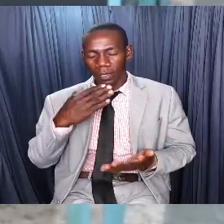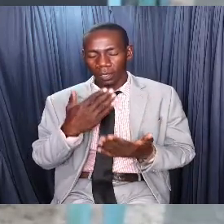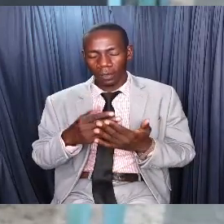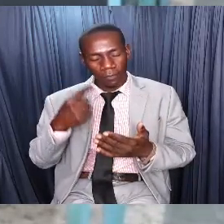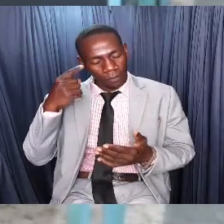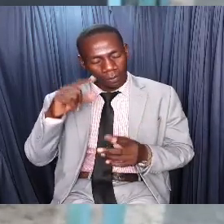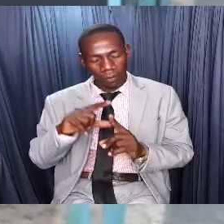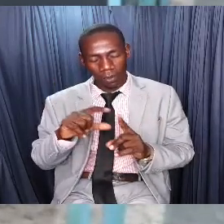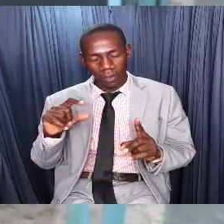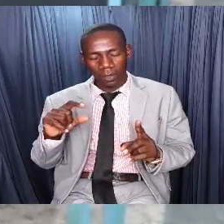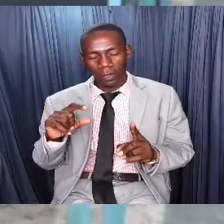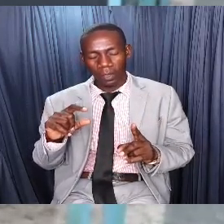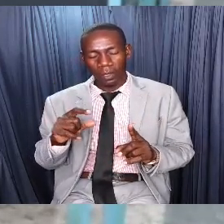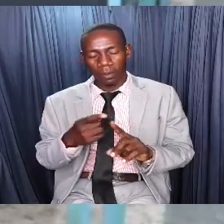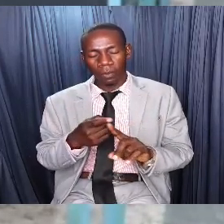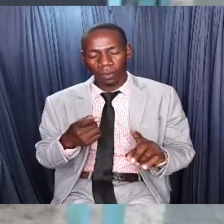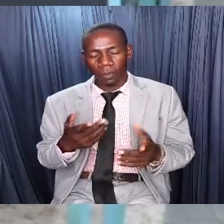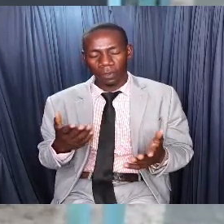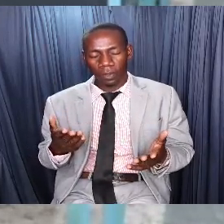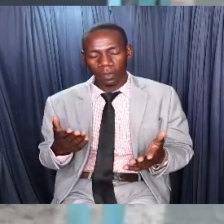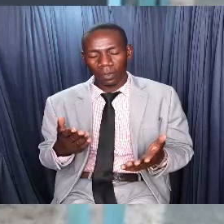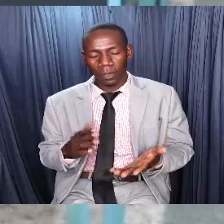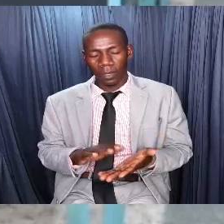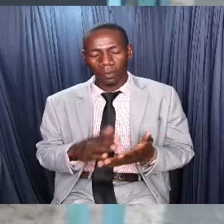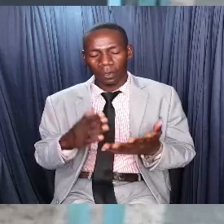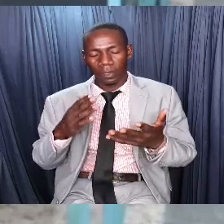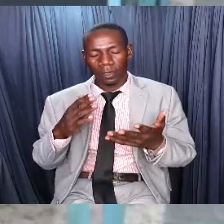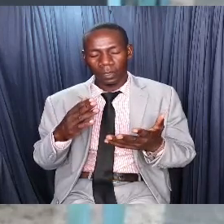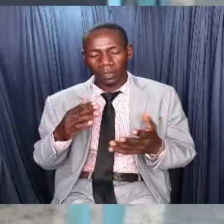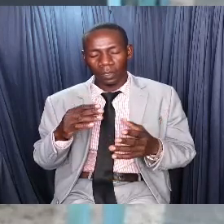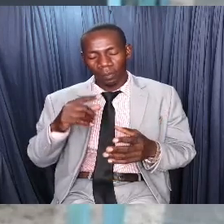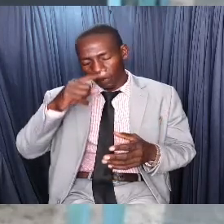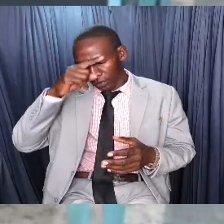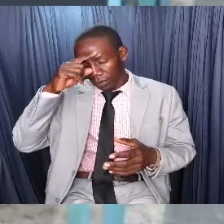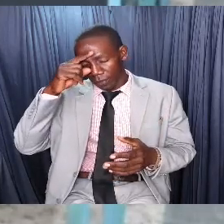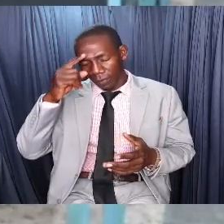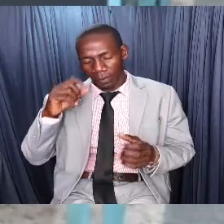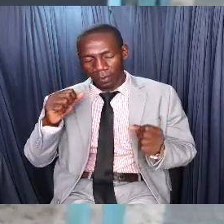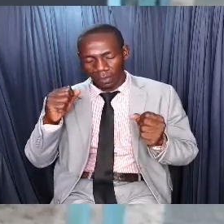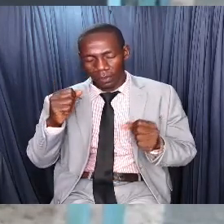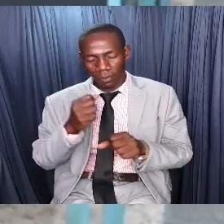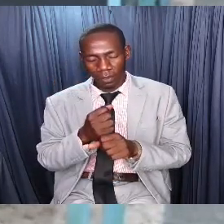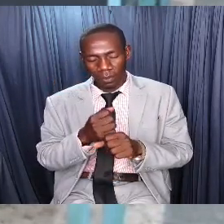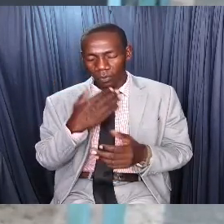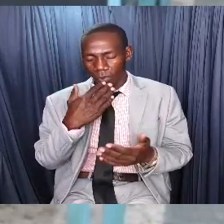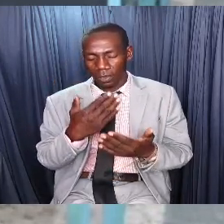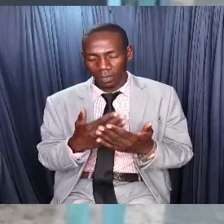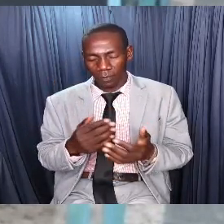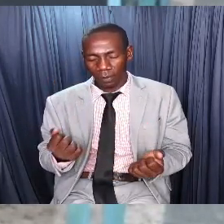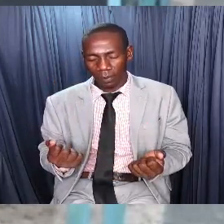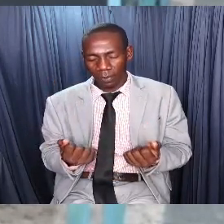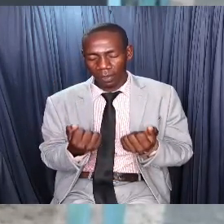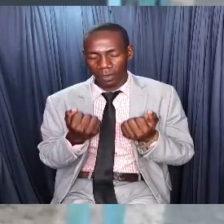neno lako. Bwana mahali limetoka neno hilo. Zidisha Bwana kwa ajili ya utukufu wa jina lako Bwana. Asante